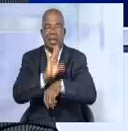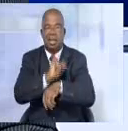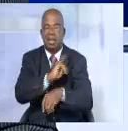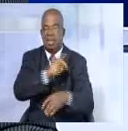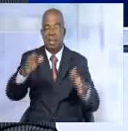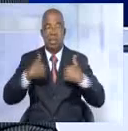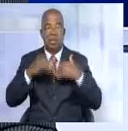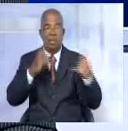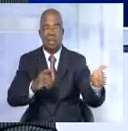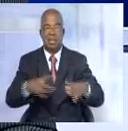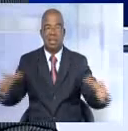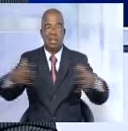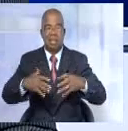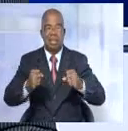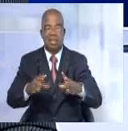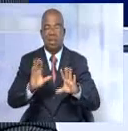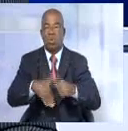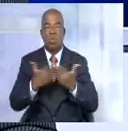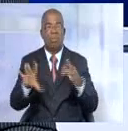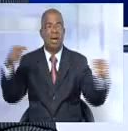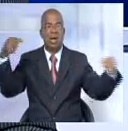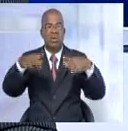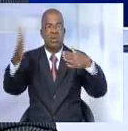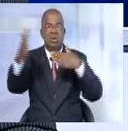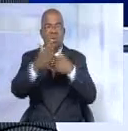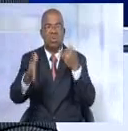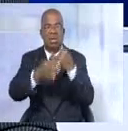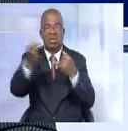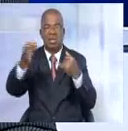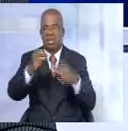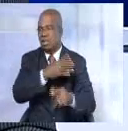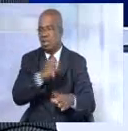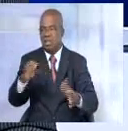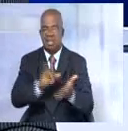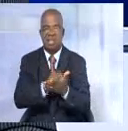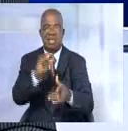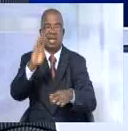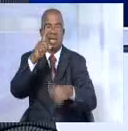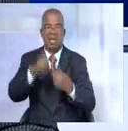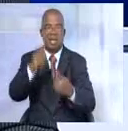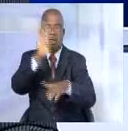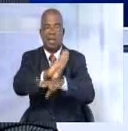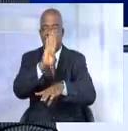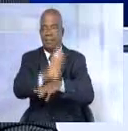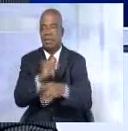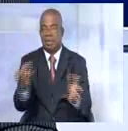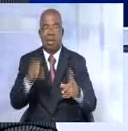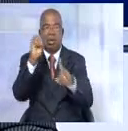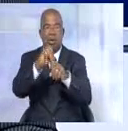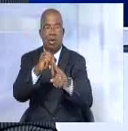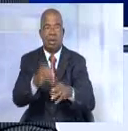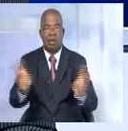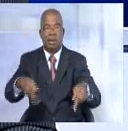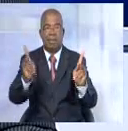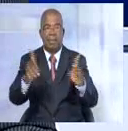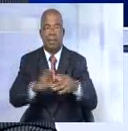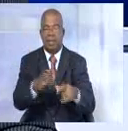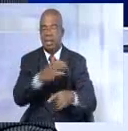les compétences de plusieurs organisations non gouvernementales. Et c'est à Bouaké. Objectif, leur permettre d'avoir plus